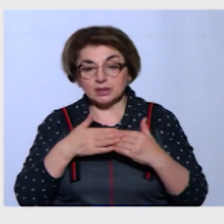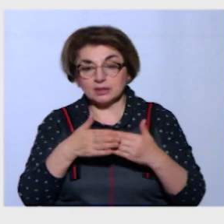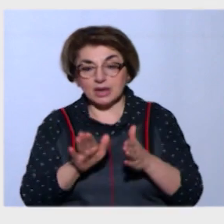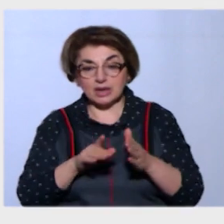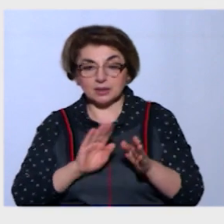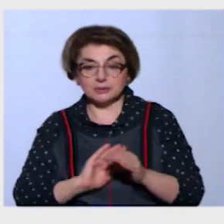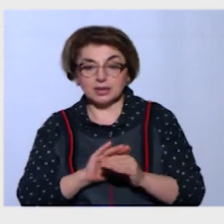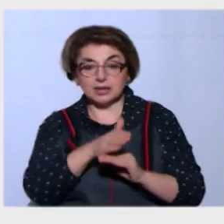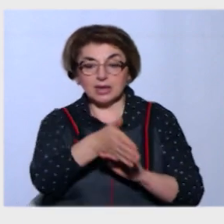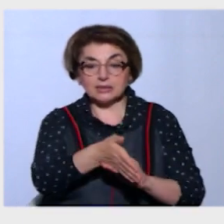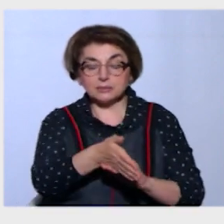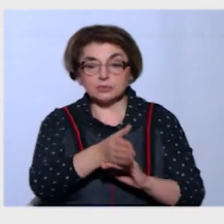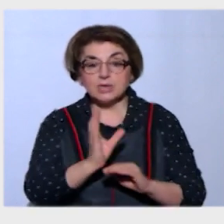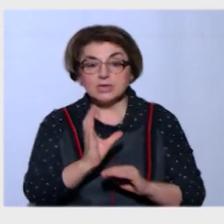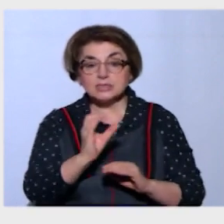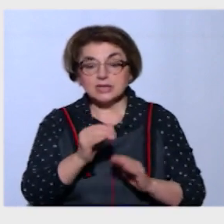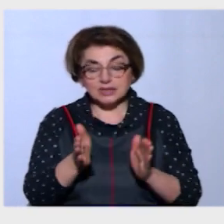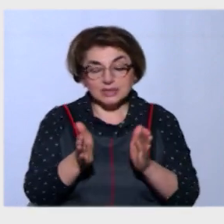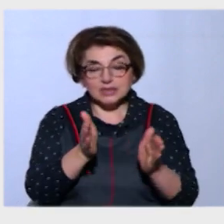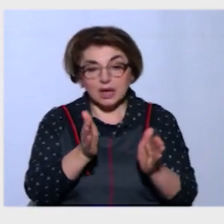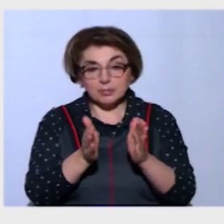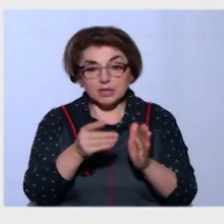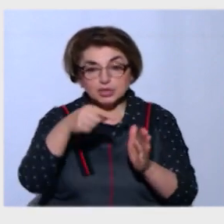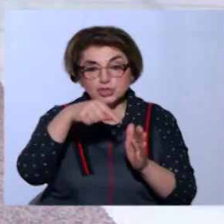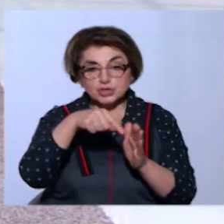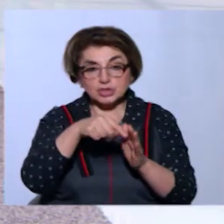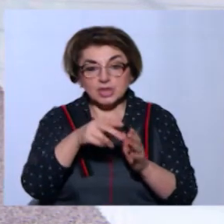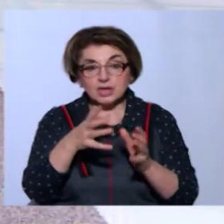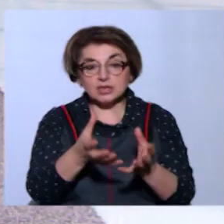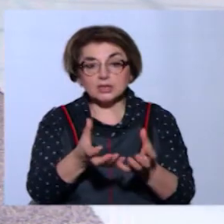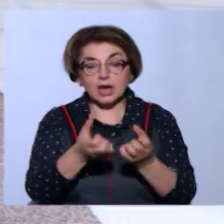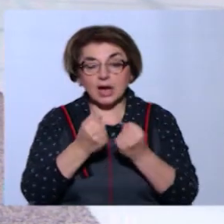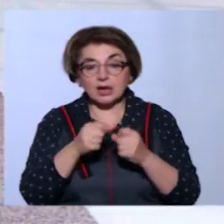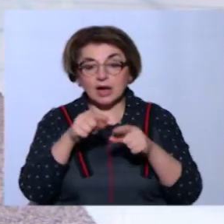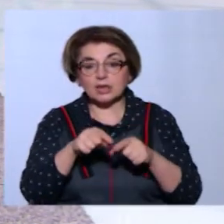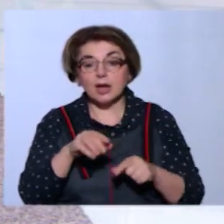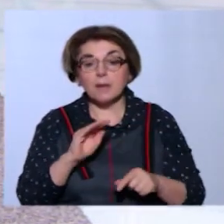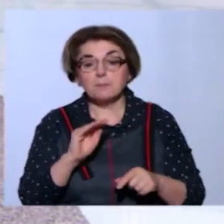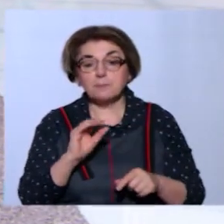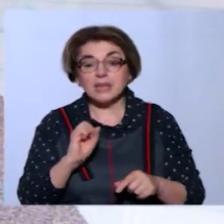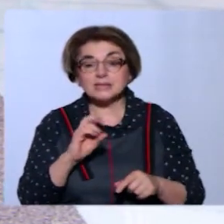გადმოდის სინაფსურ ნაპრალში და უერთდება პოსტსინაფსში არსებულ